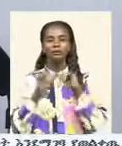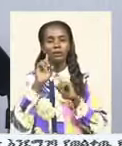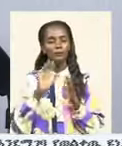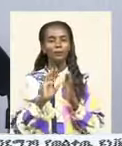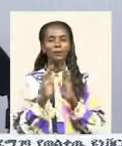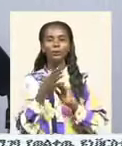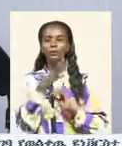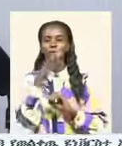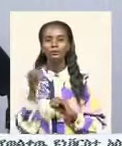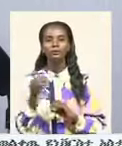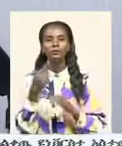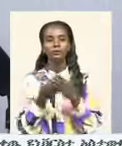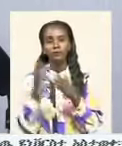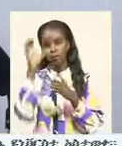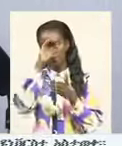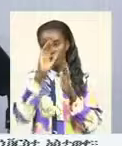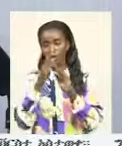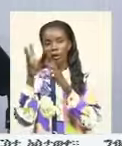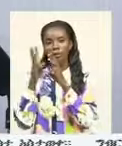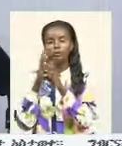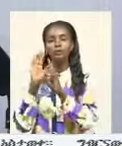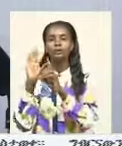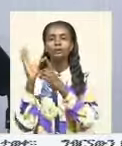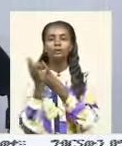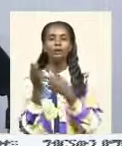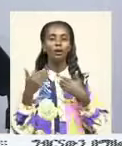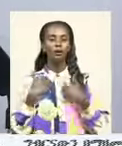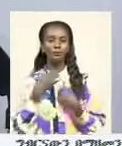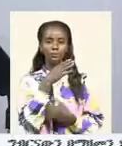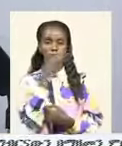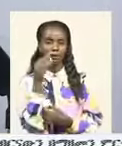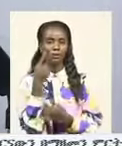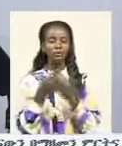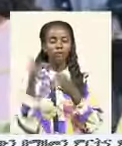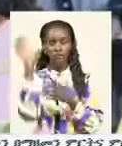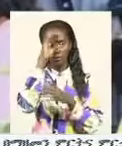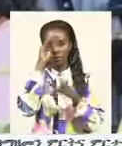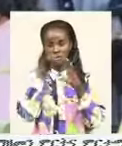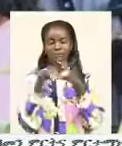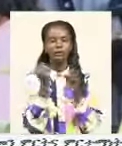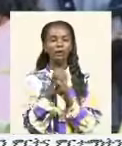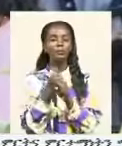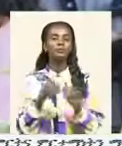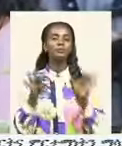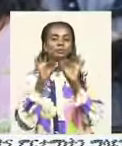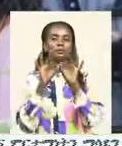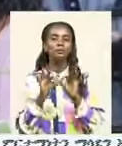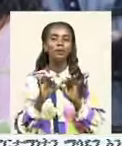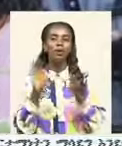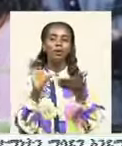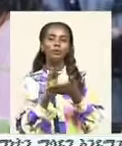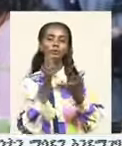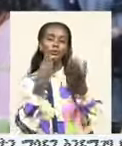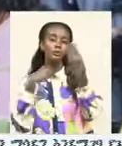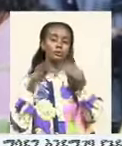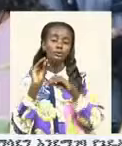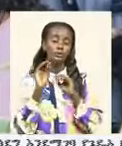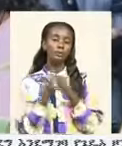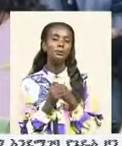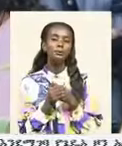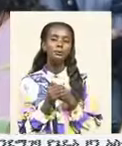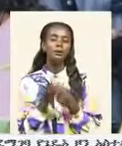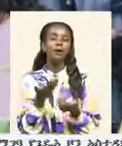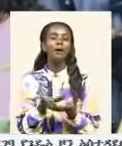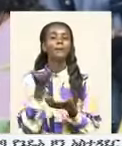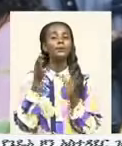የሚሆነውና ኢተገማች የሆኑ አለማዊ ሁኔታዎች አሉና ይሄን ግምት ውስጥ ያስገባ ስራ መስራት ያስፈልጋል። አምርቶ የሚሸጠው